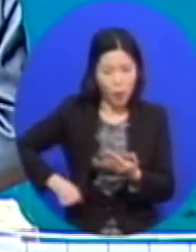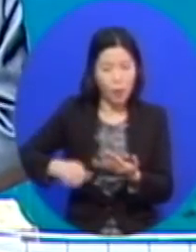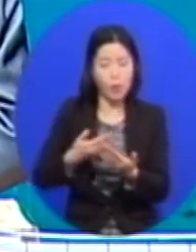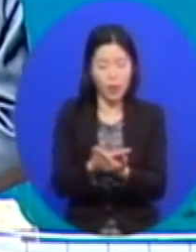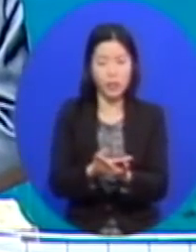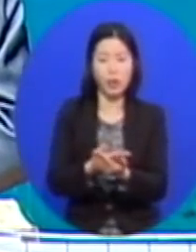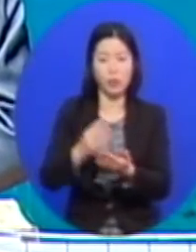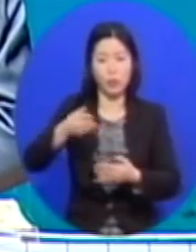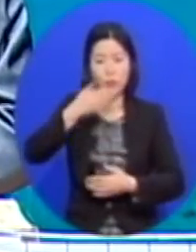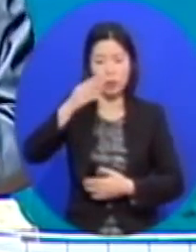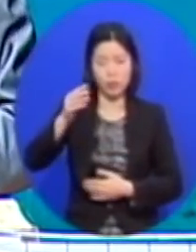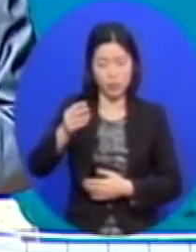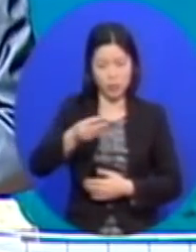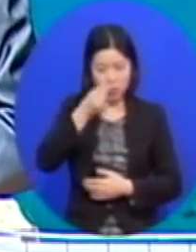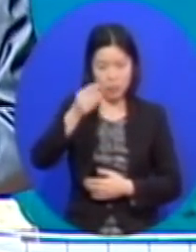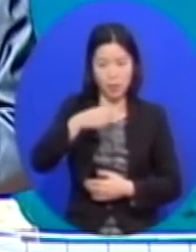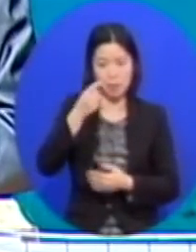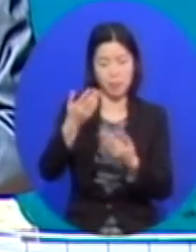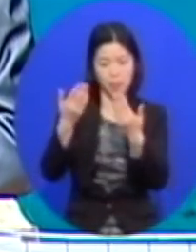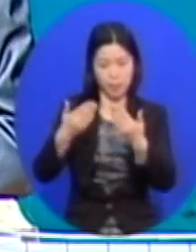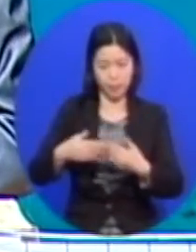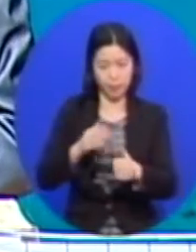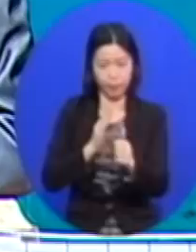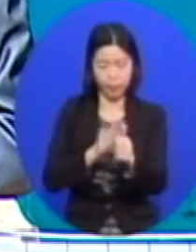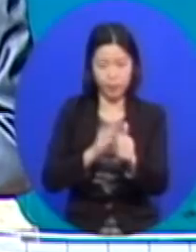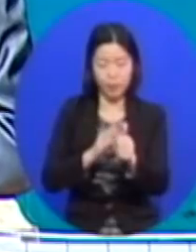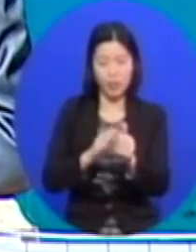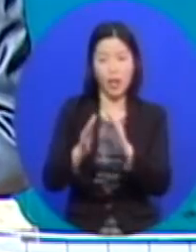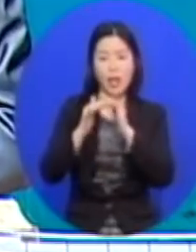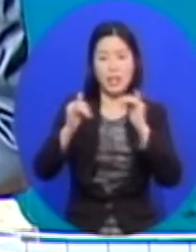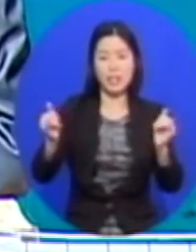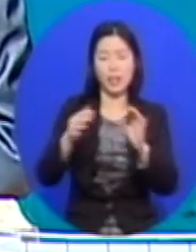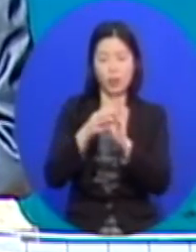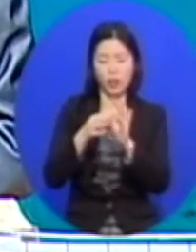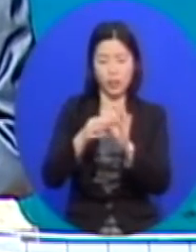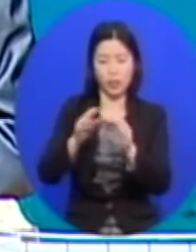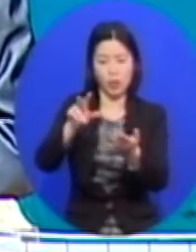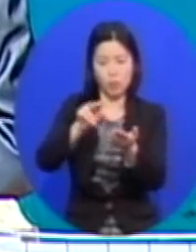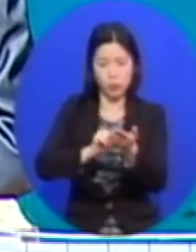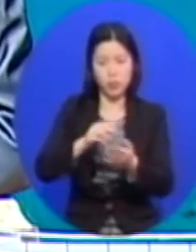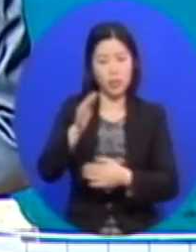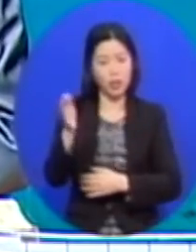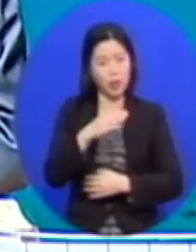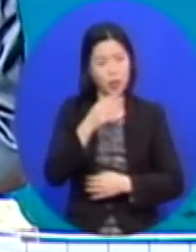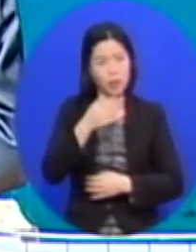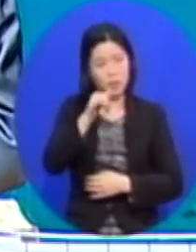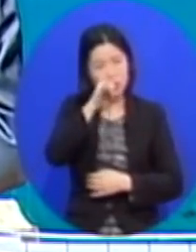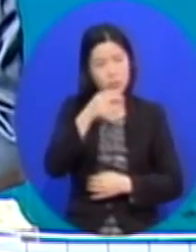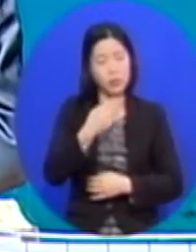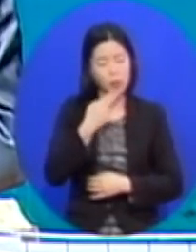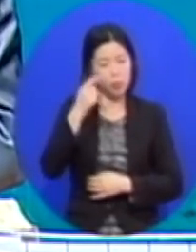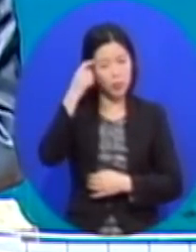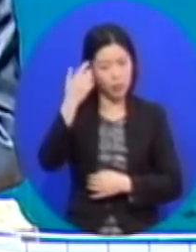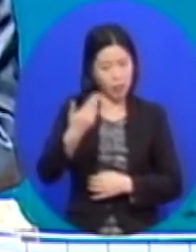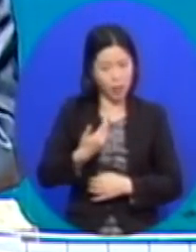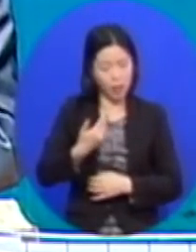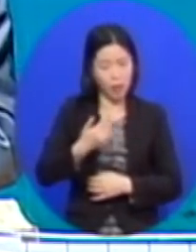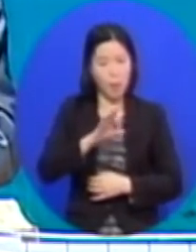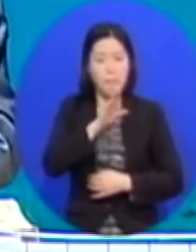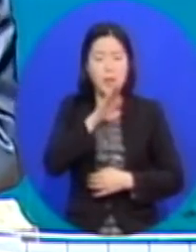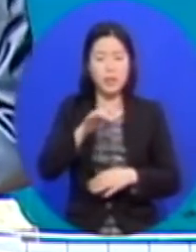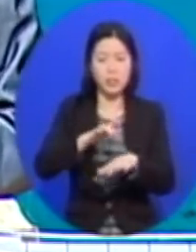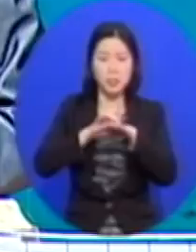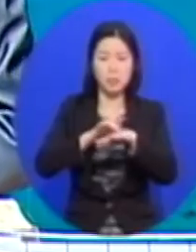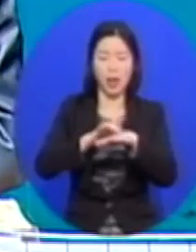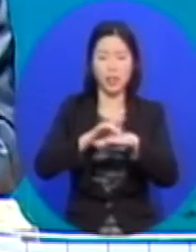좋겠습니다 그동안 내에 사람과의 관계에 문제가 없었나 반드시 마귀가 역사하는 것이에요